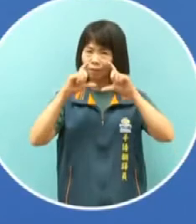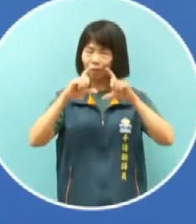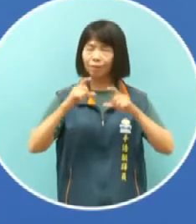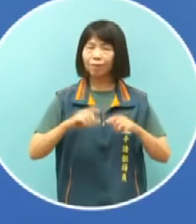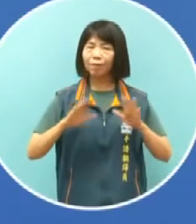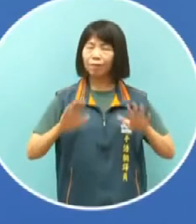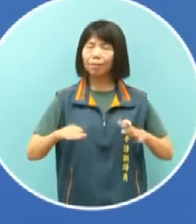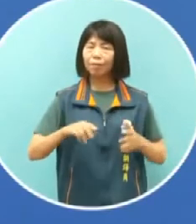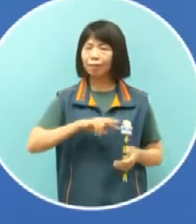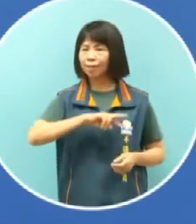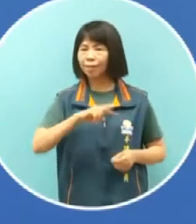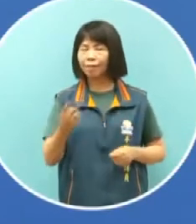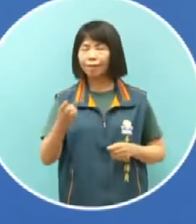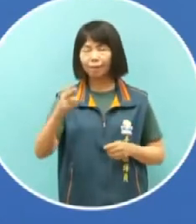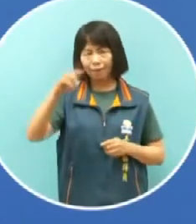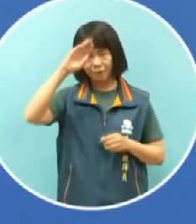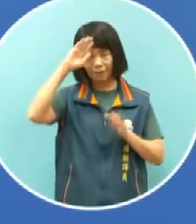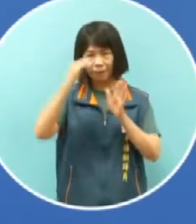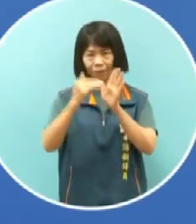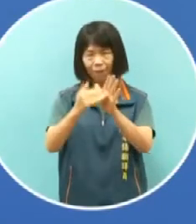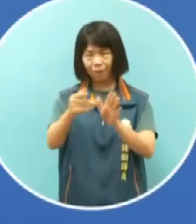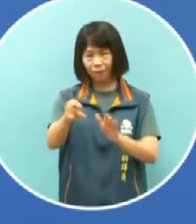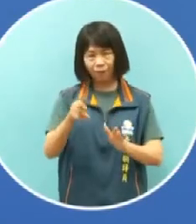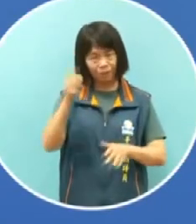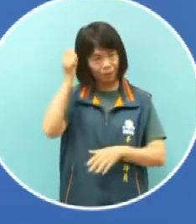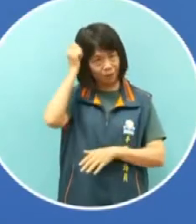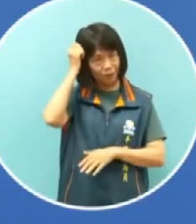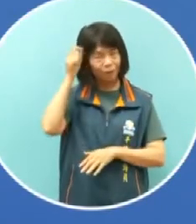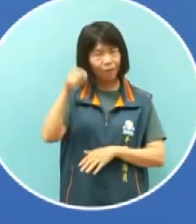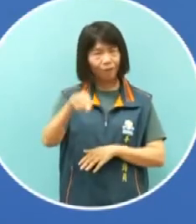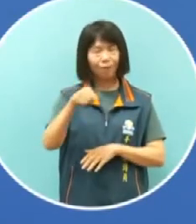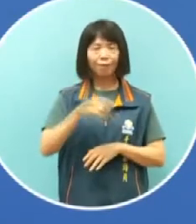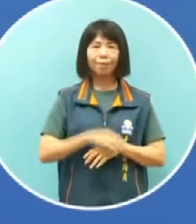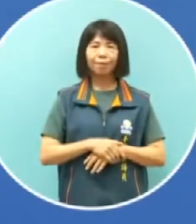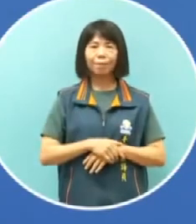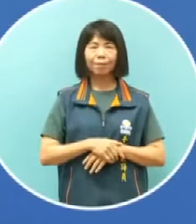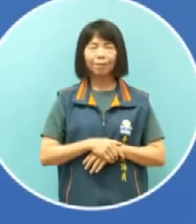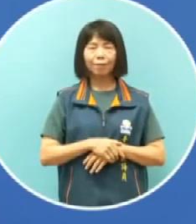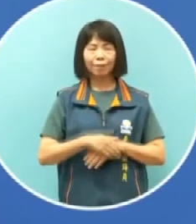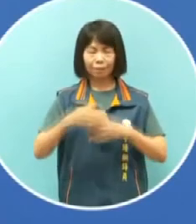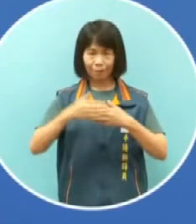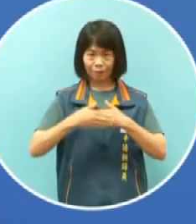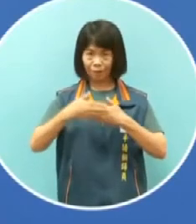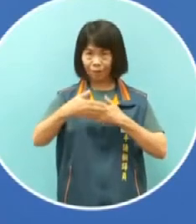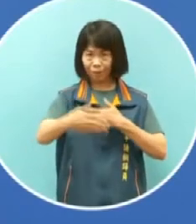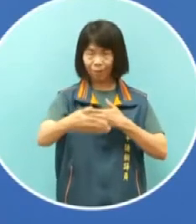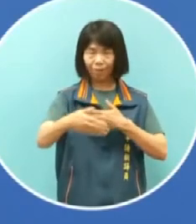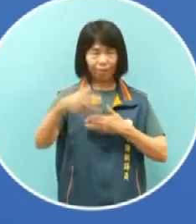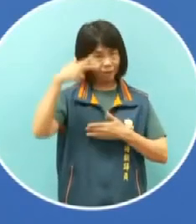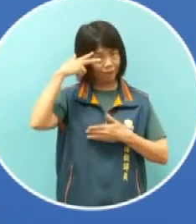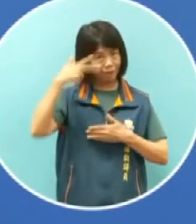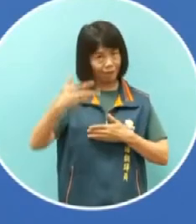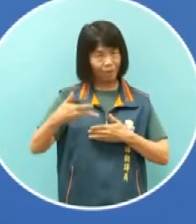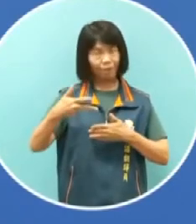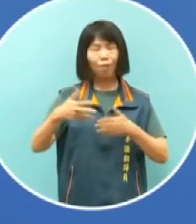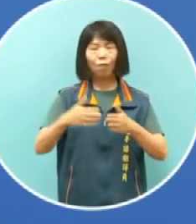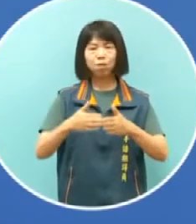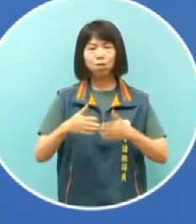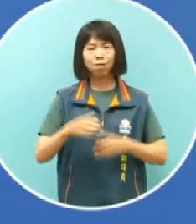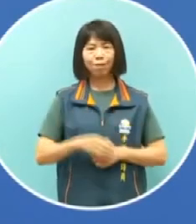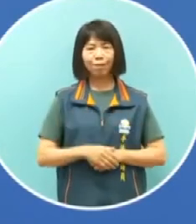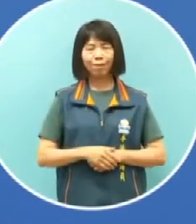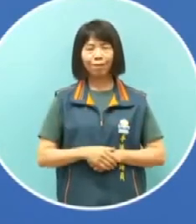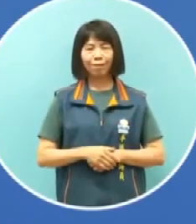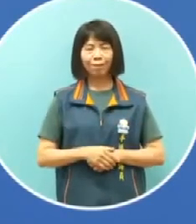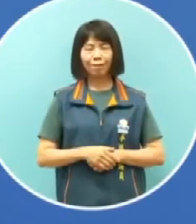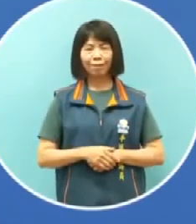身的健康安全，并且提醒符合资格施打第二剂的乡亲尽快预约接种。现在徐正伟并且向中央喊话，针